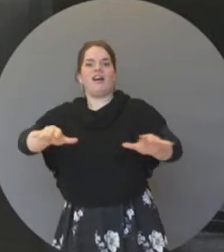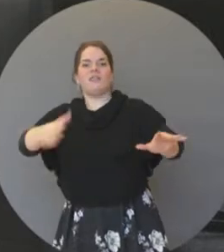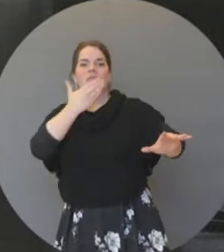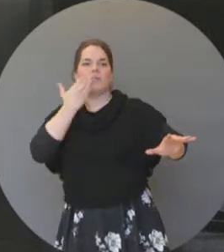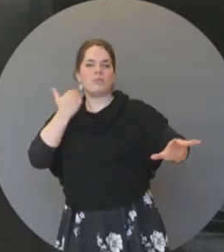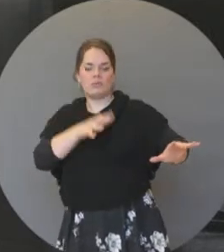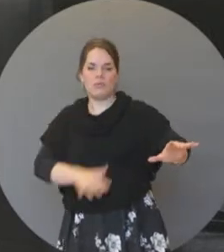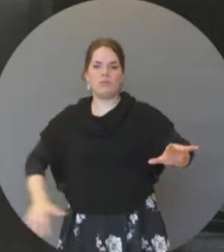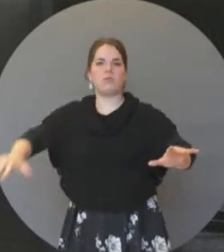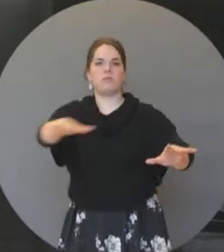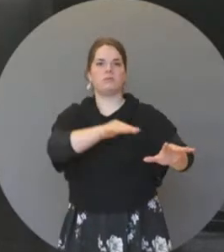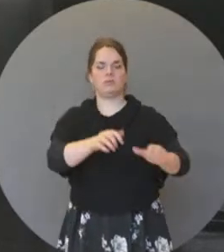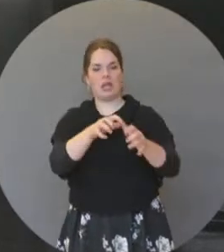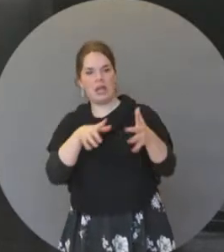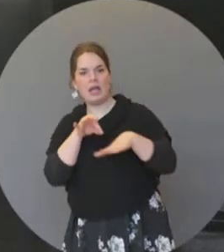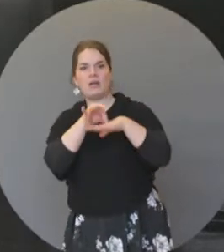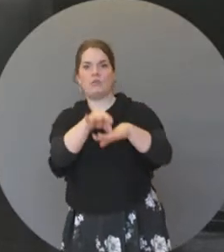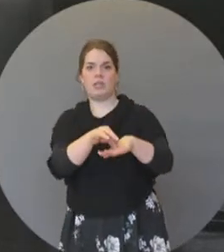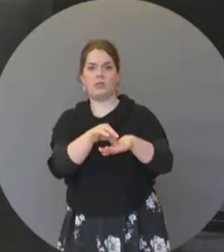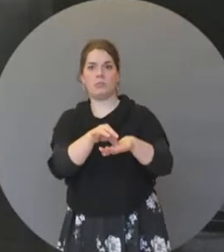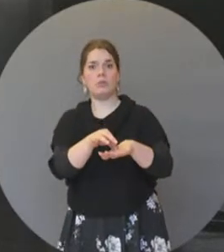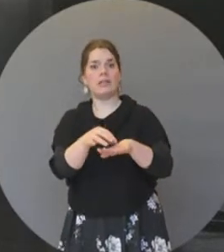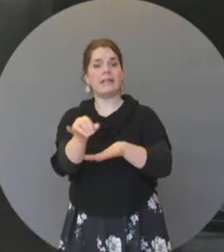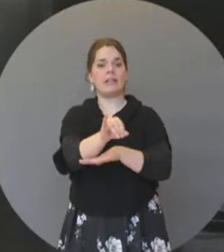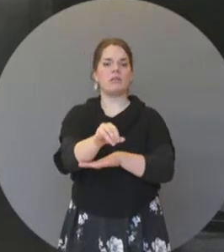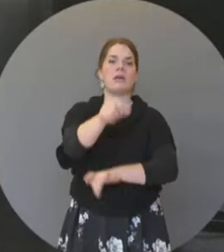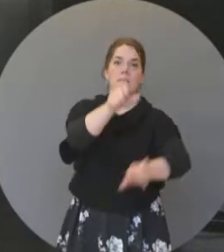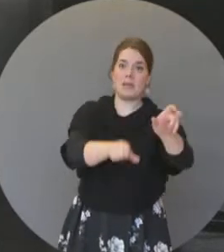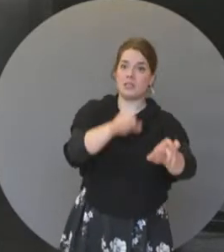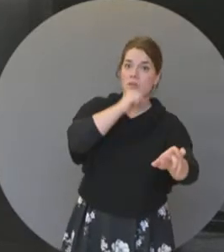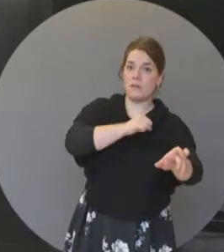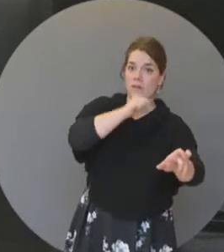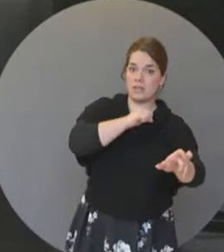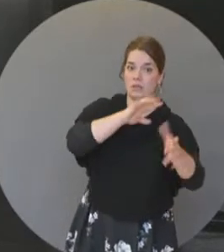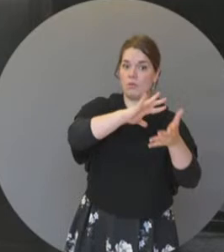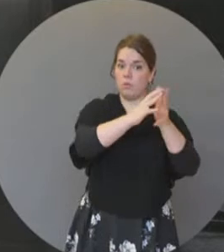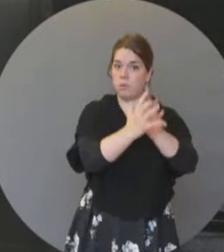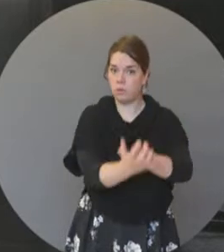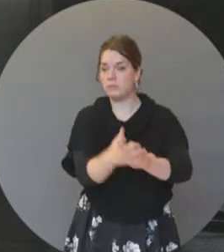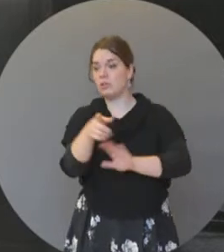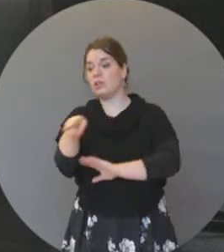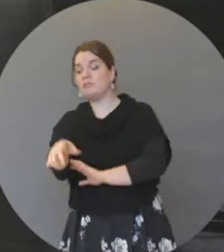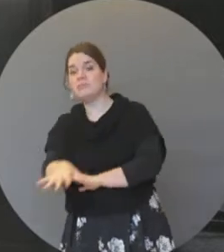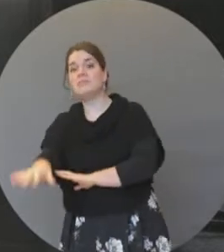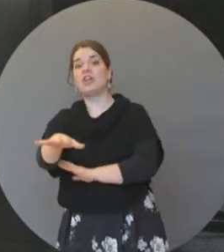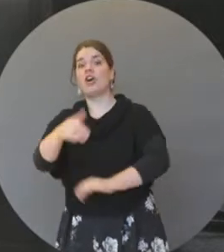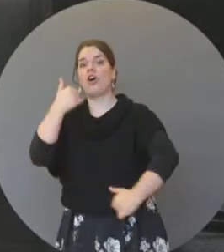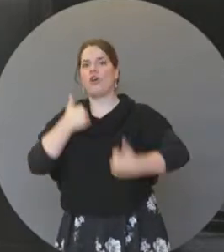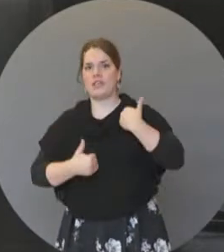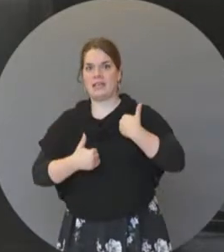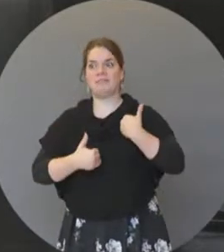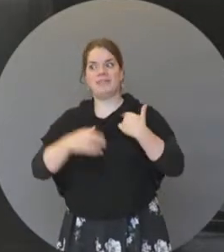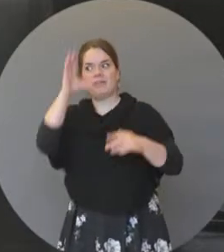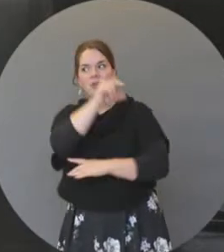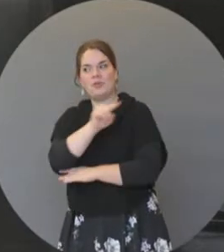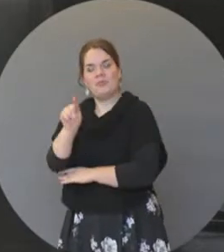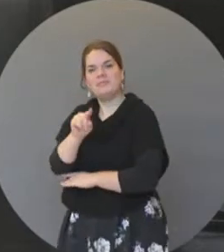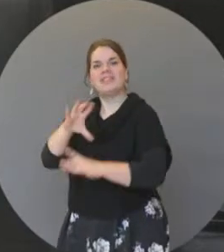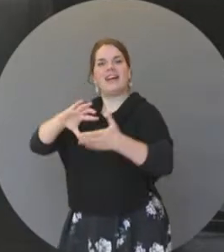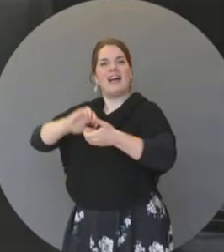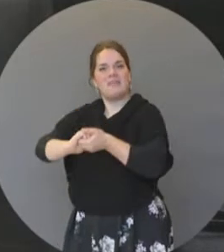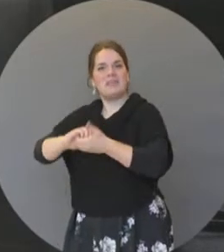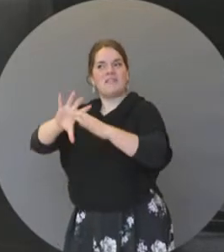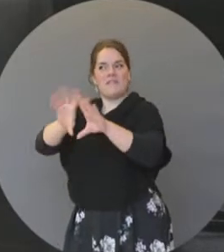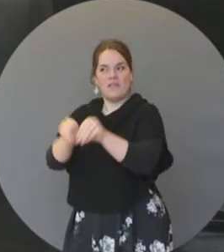des publics je vous rappelle à la fois en situation de vieillissement et en situation de handicap et aussi pour pour les aidants de manière